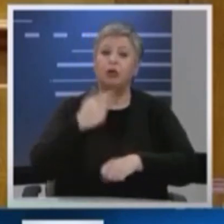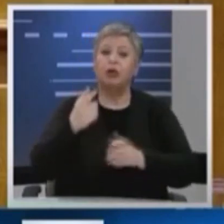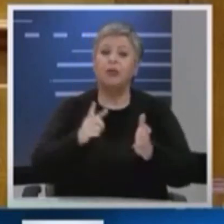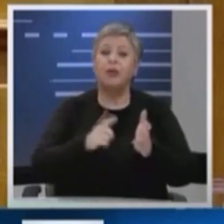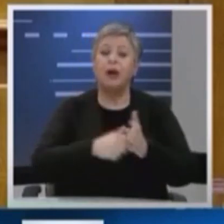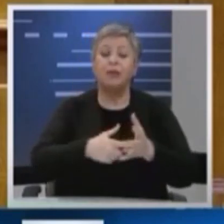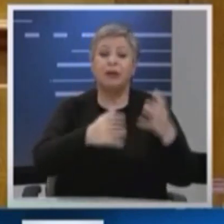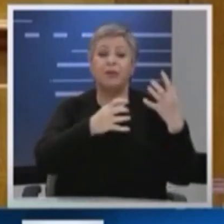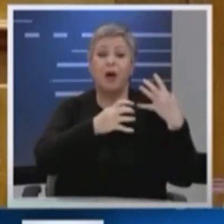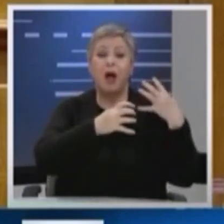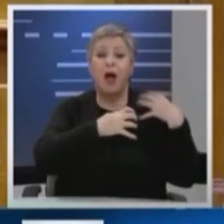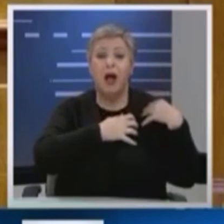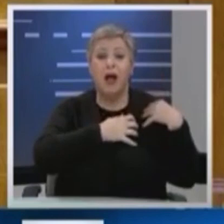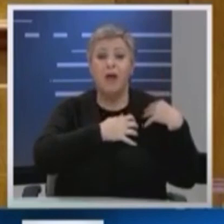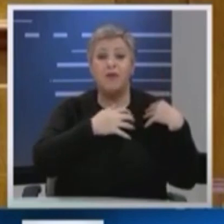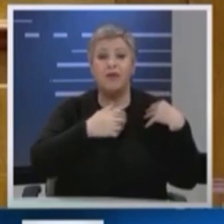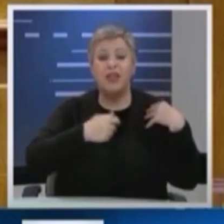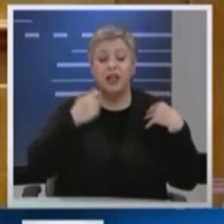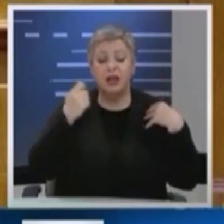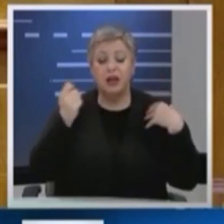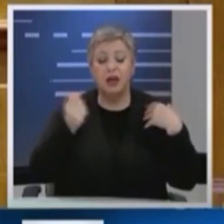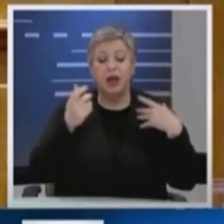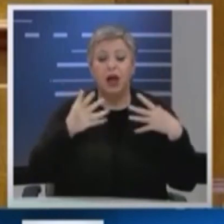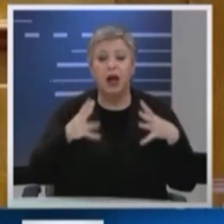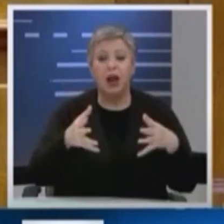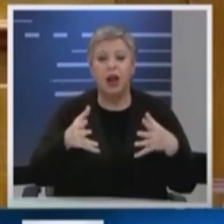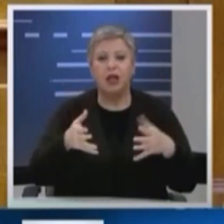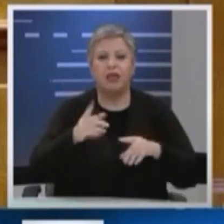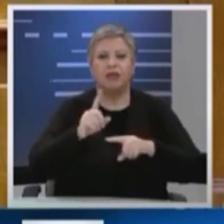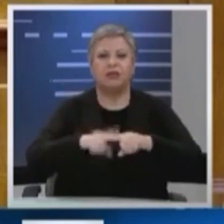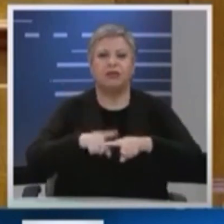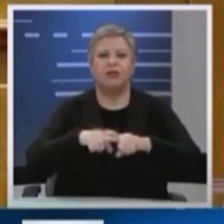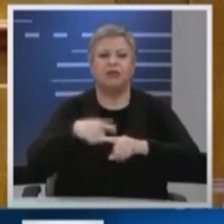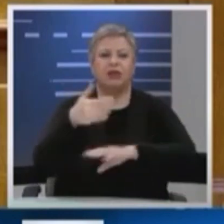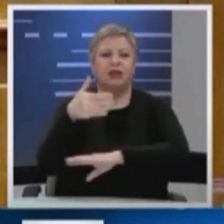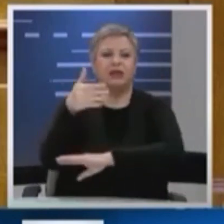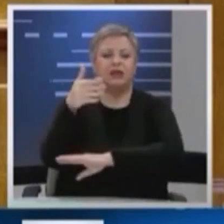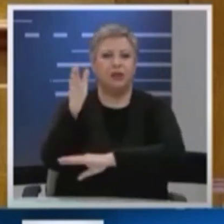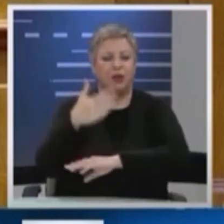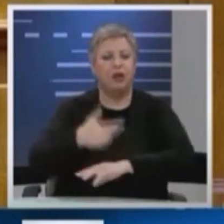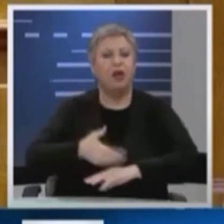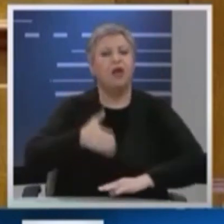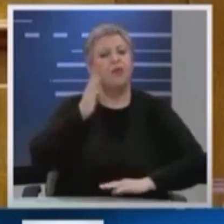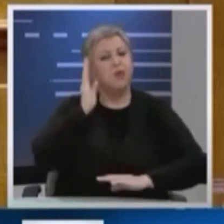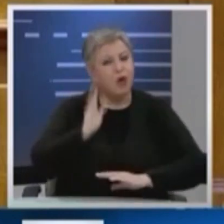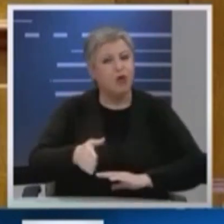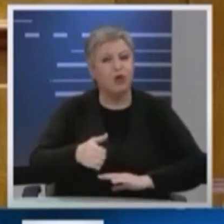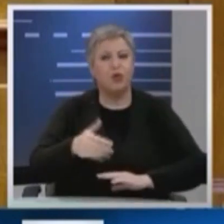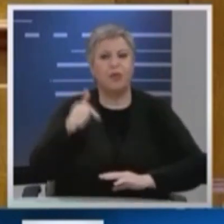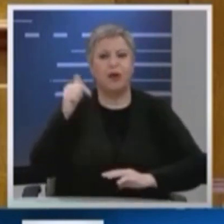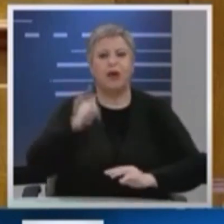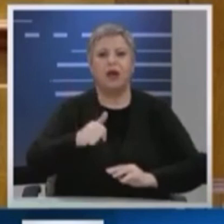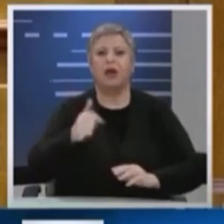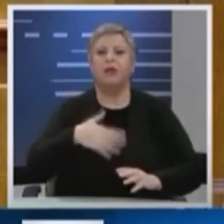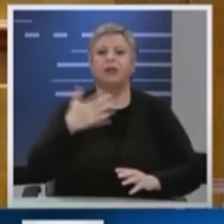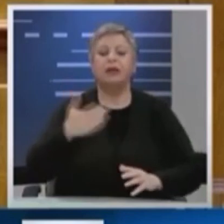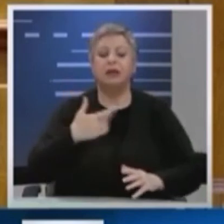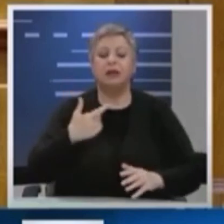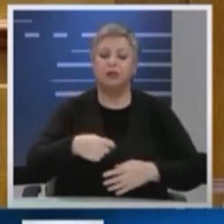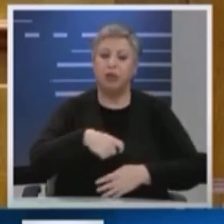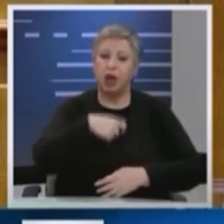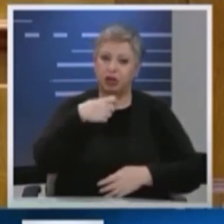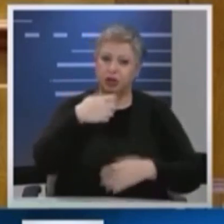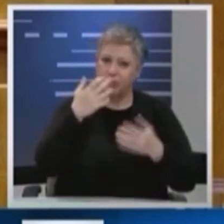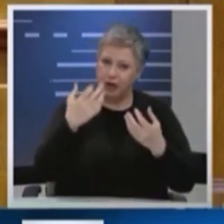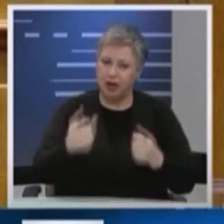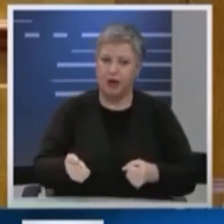ευθύνης, με αυστηρή προσήλωση στις προοδευτικές αξίες και πολιτικές, με την πίστη ότι μπορούμε να διασφαλίσουμε το δικαίωμα στην